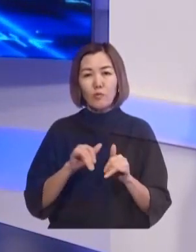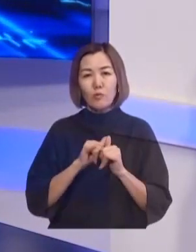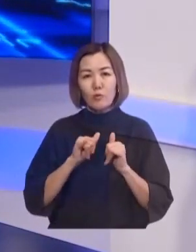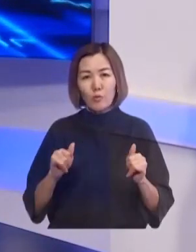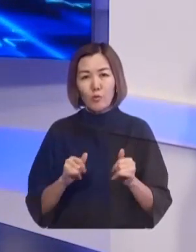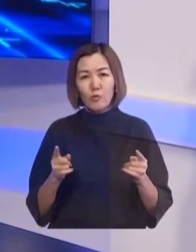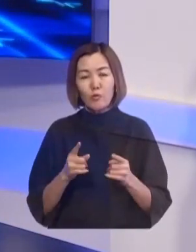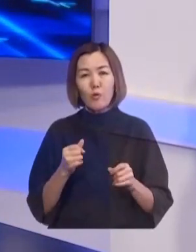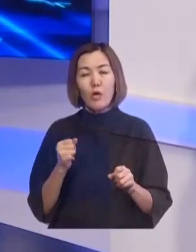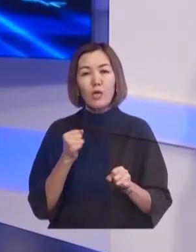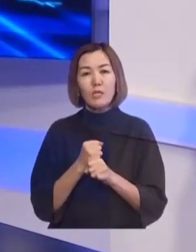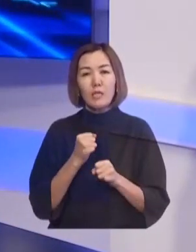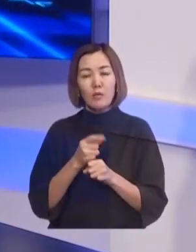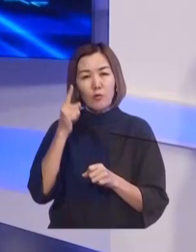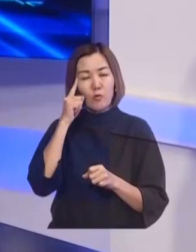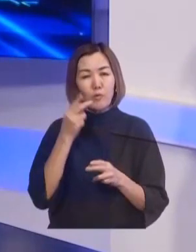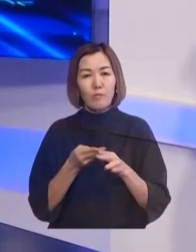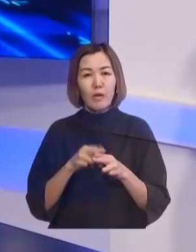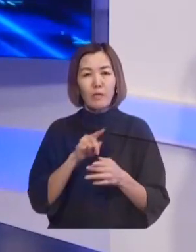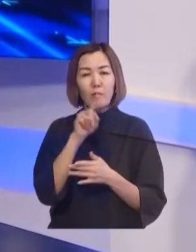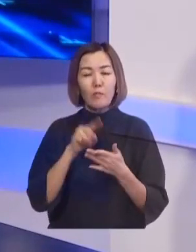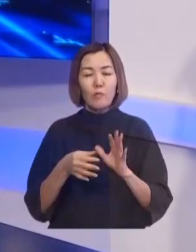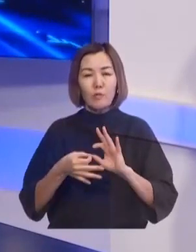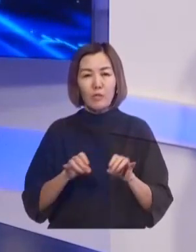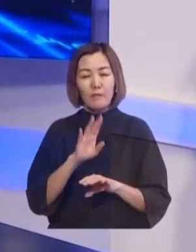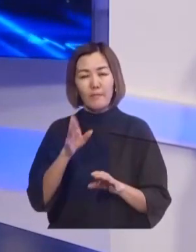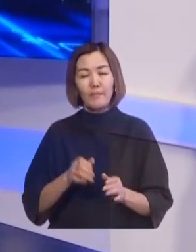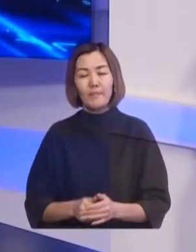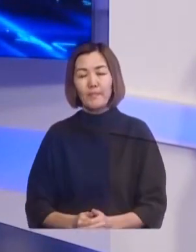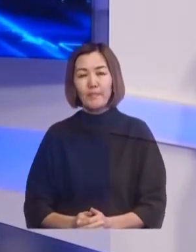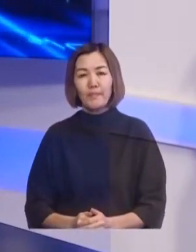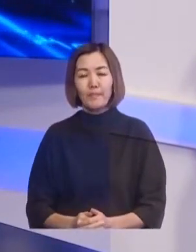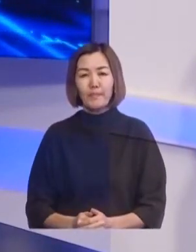и что сами жители думают по этому поводу, разбирался наш корреспондент.